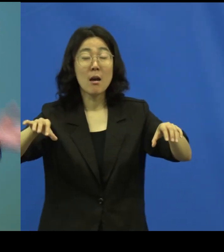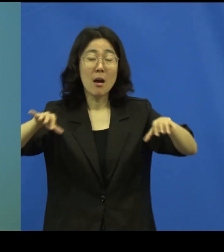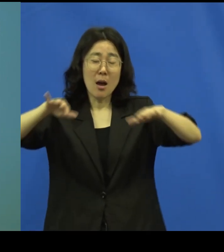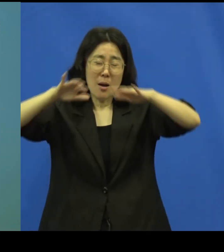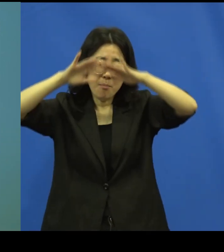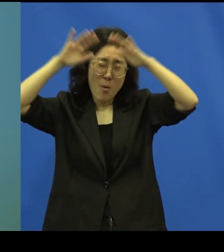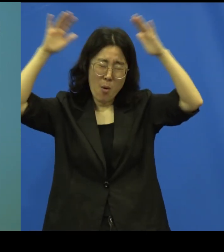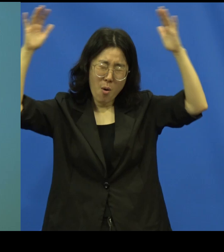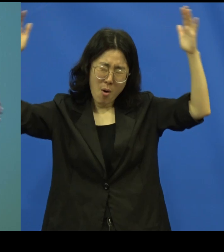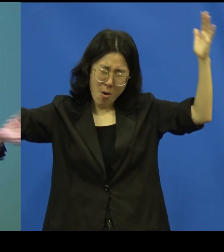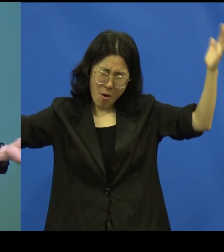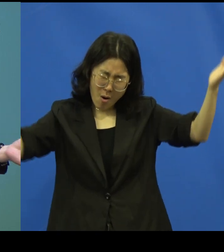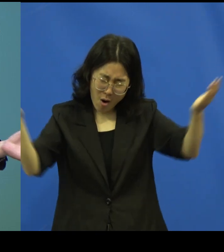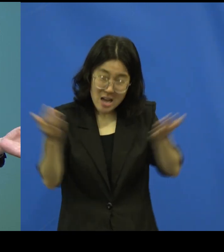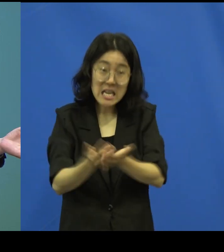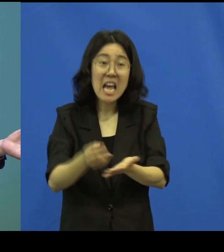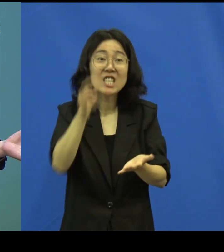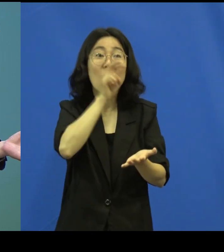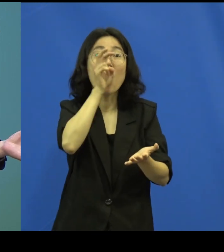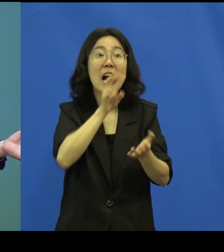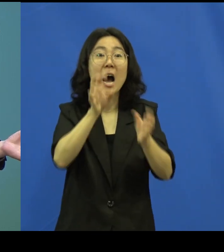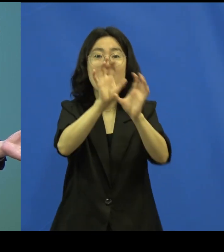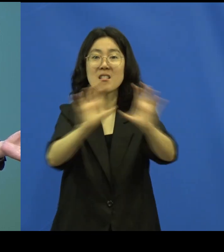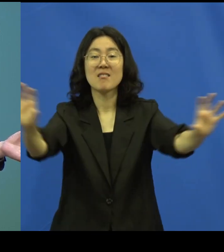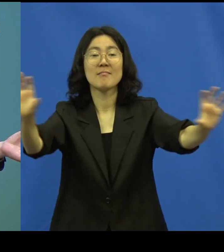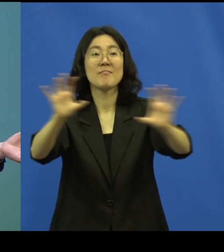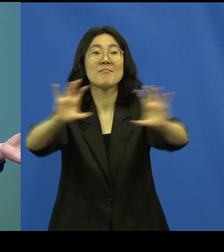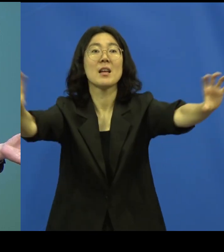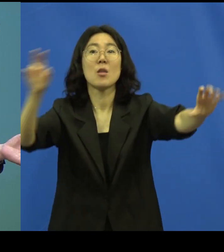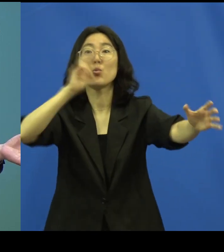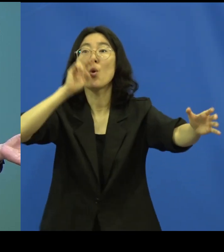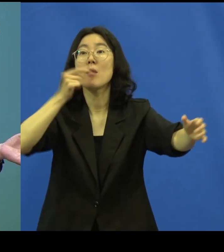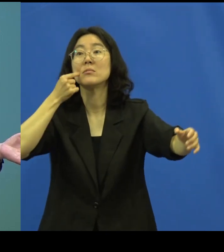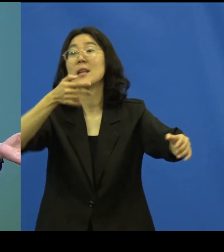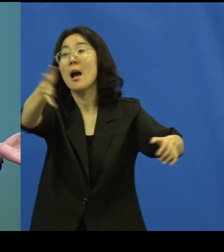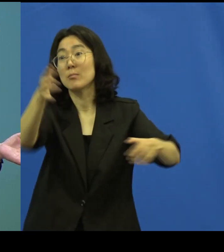한국의 성가대원이 다 모여가지고 한 부른다고 생각하고